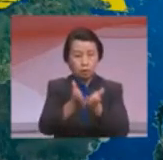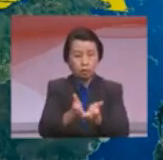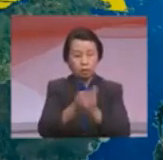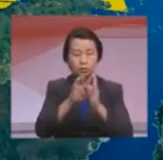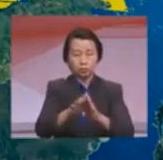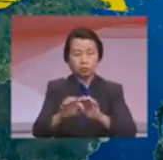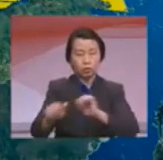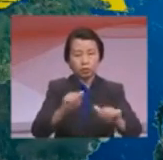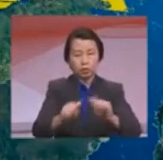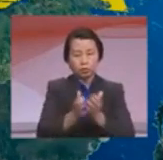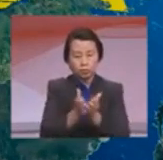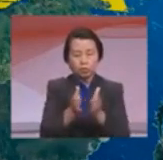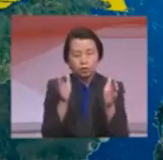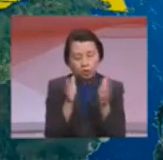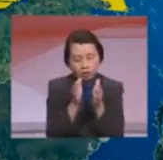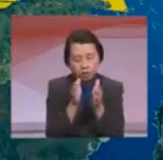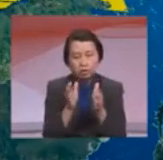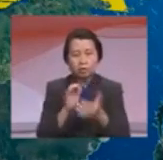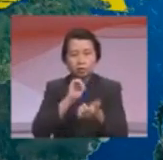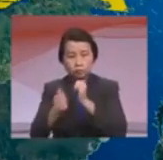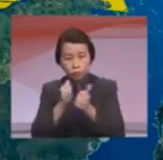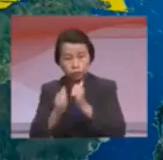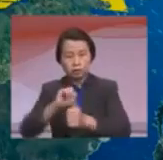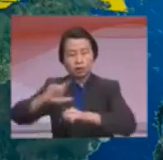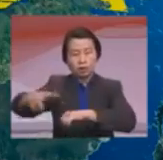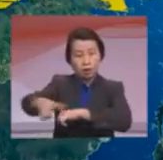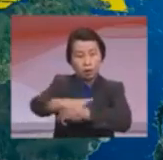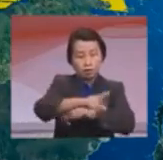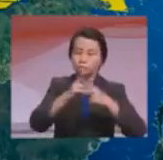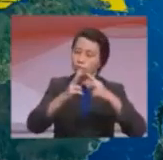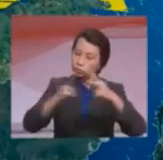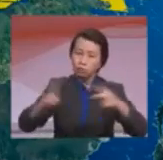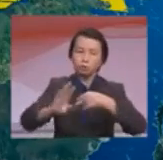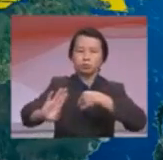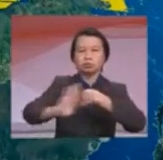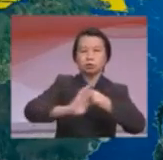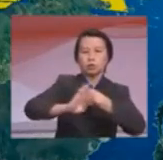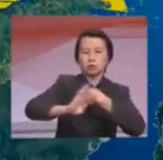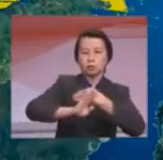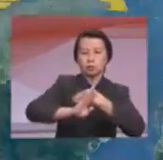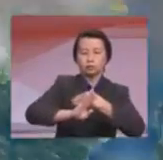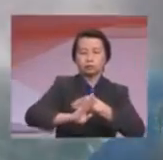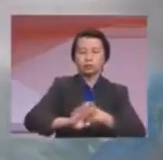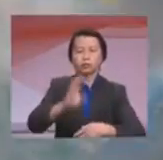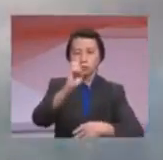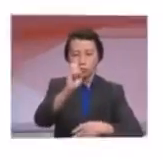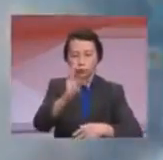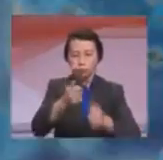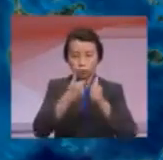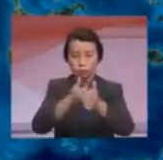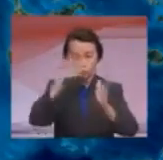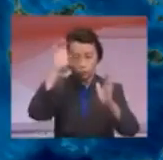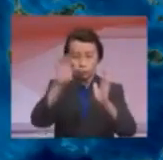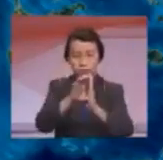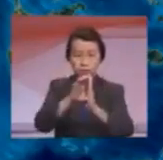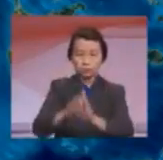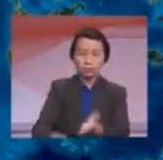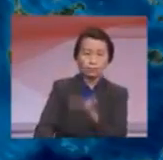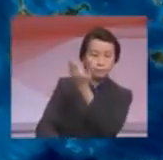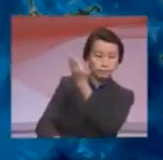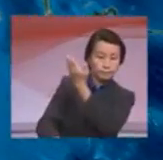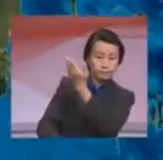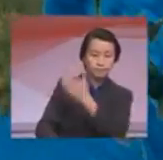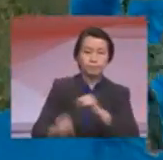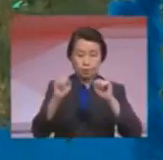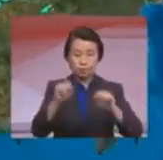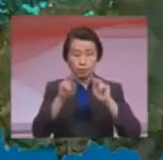seperti aktiviti bot-bot kecil dan juga sukan laut adalah amat berbahaya. Baiklah, berdasarkan paparan imej kemerada terkini,